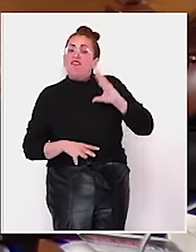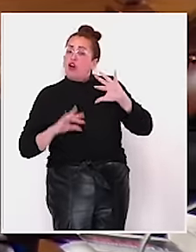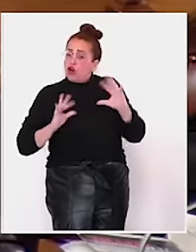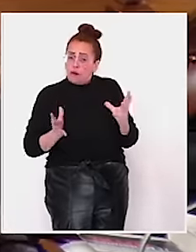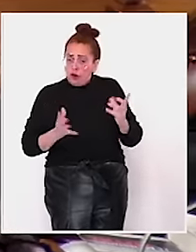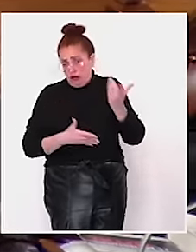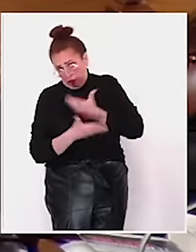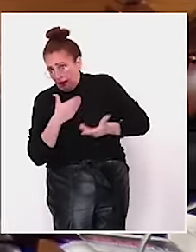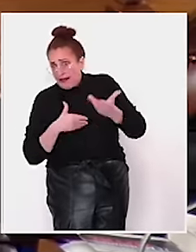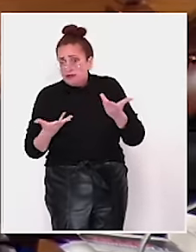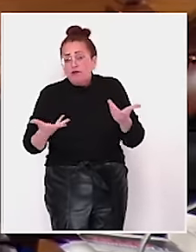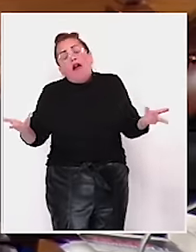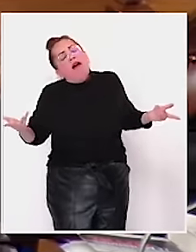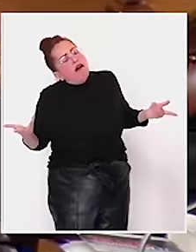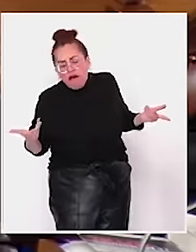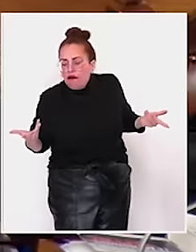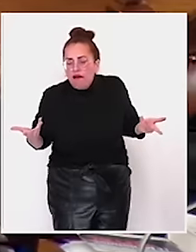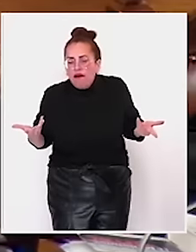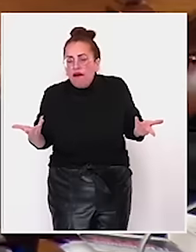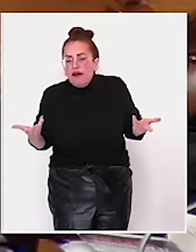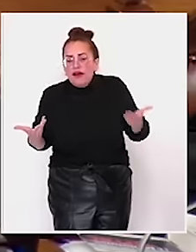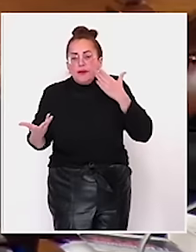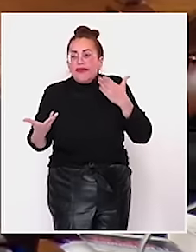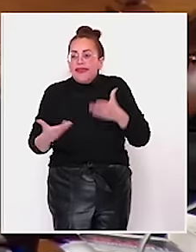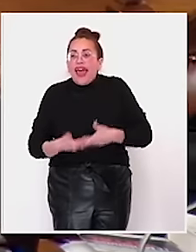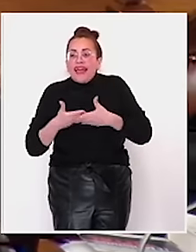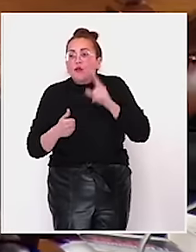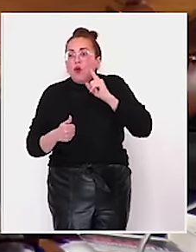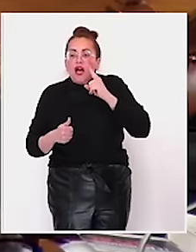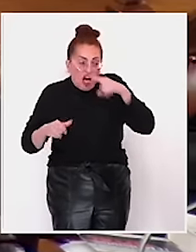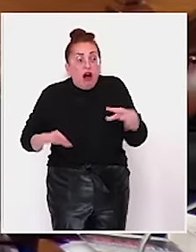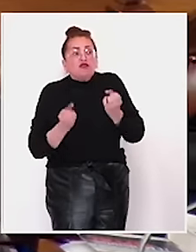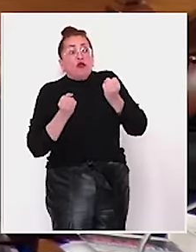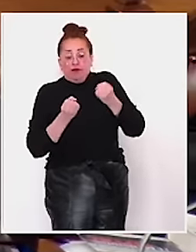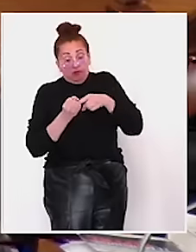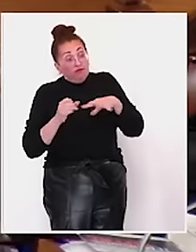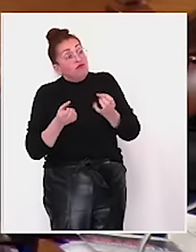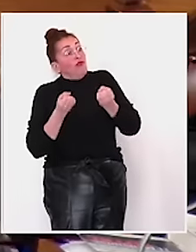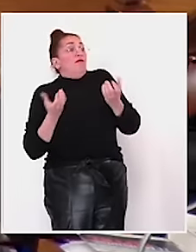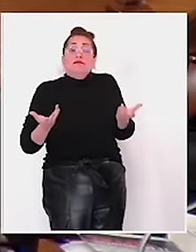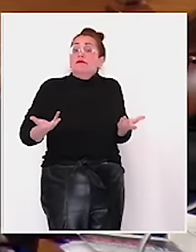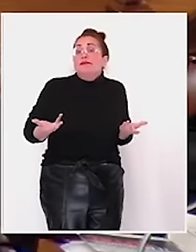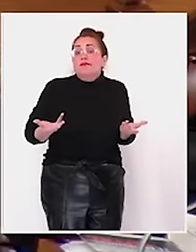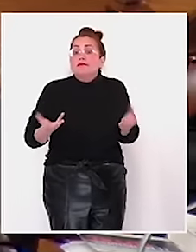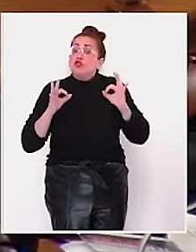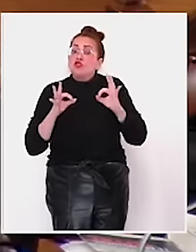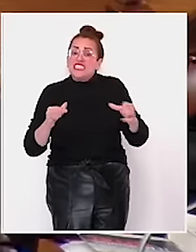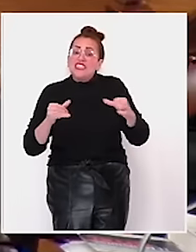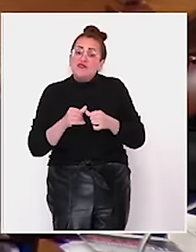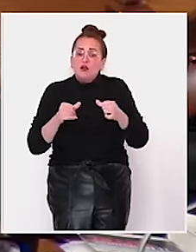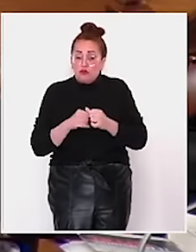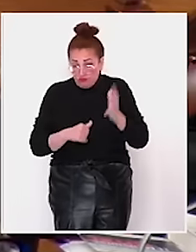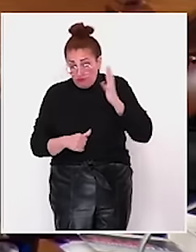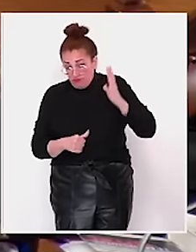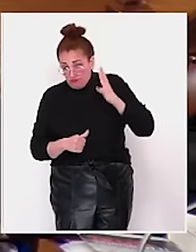qu'il y a, sinon ça rendrait pas service. Ça rend service parce qu'il manque du monde. Et alors, le problème qu'il y a, c'est qu'en fait, on remplace. Il y a une époque,